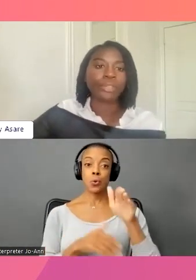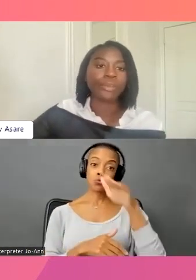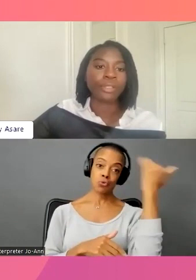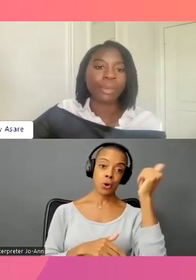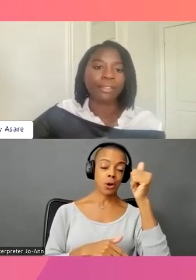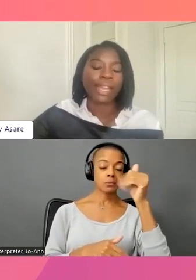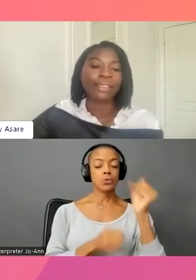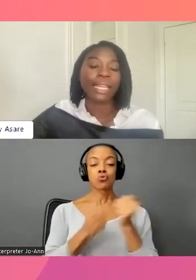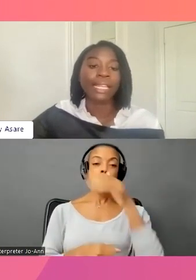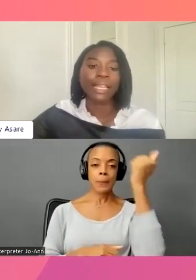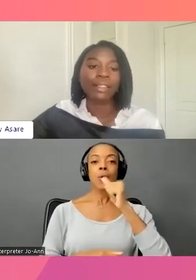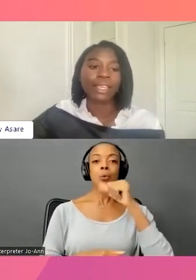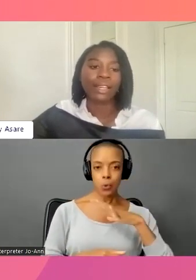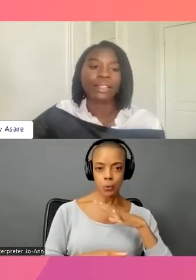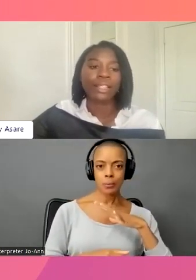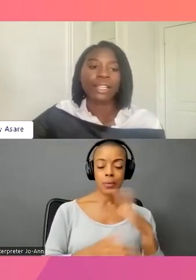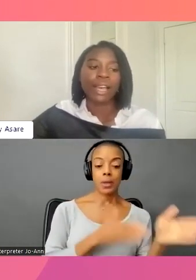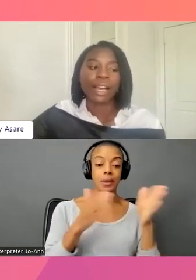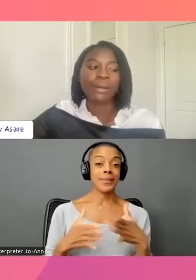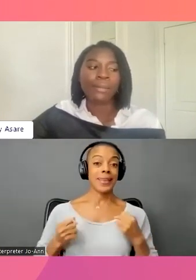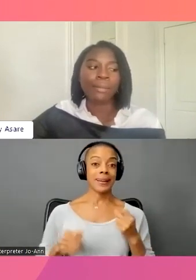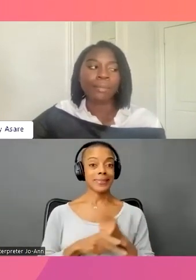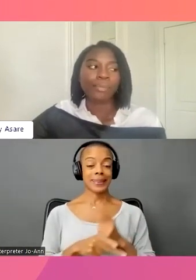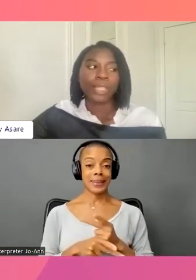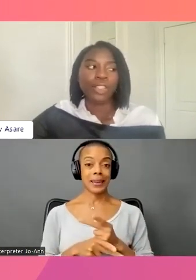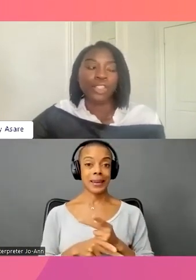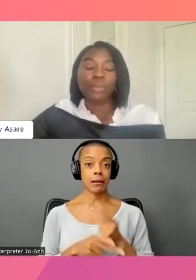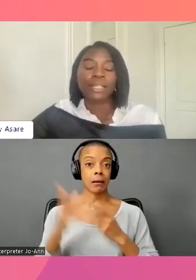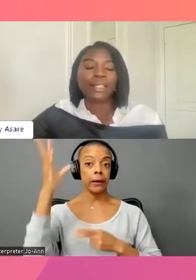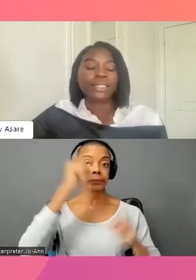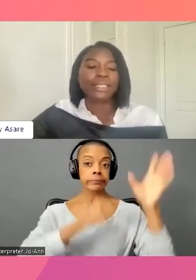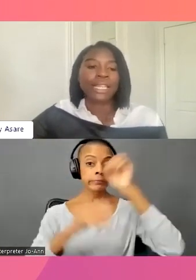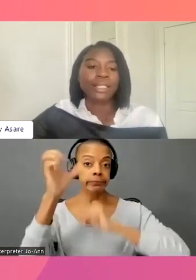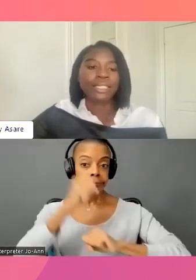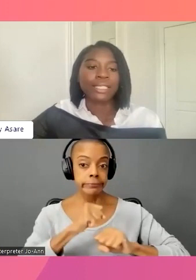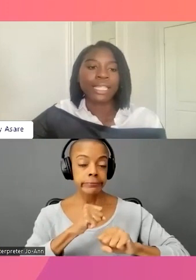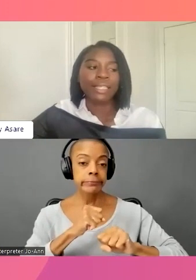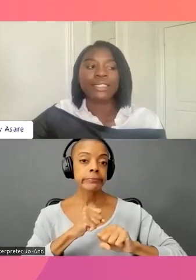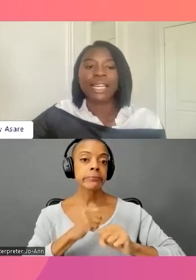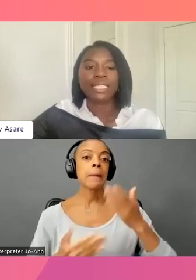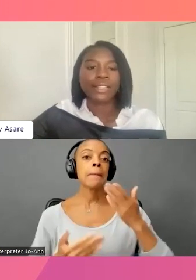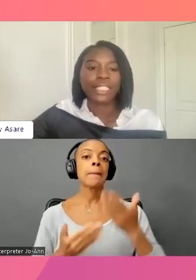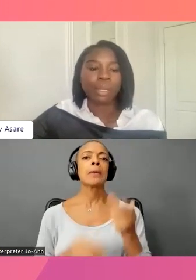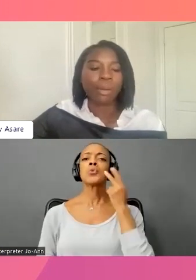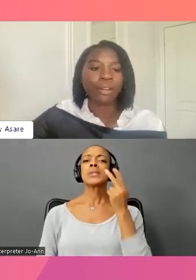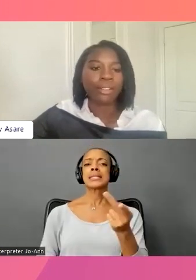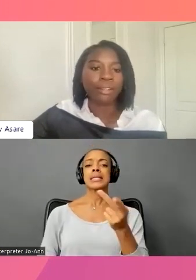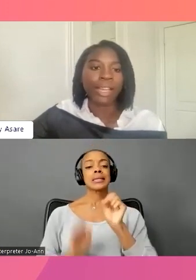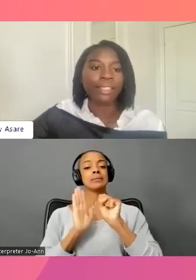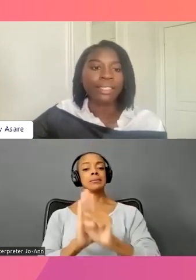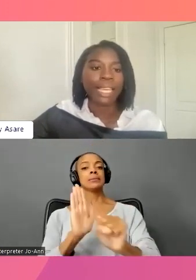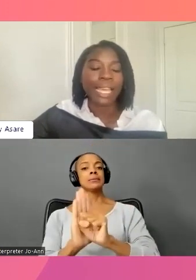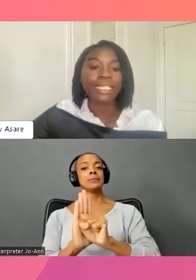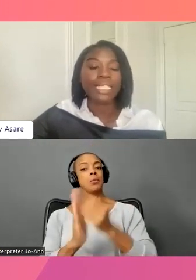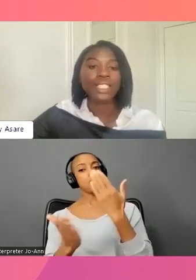Donc, ce récit qui dit que les femmes noires sont fortes, ça peut être alimenté par le fait que dans les soins de santé,